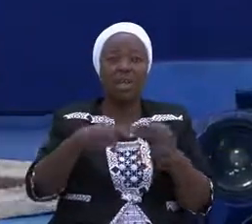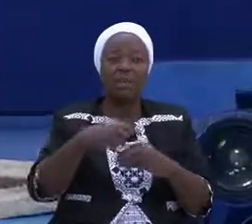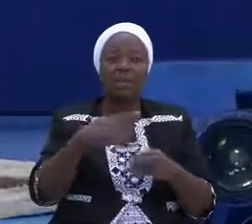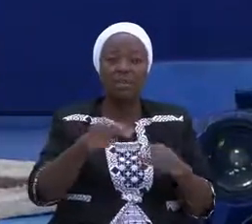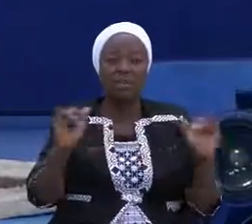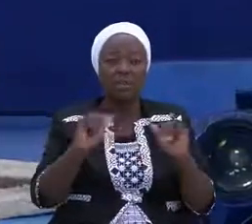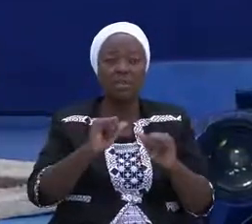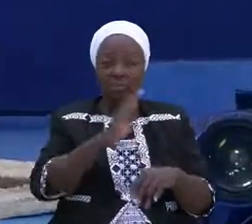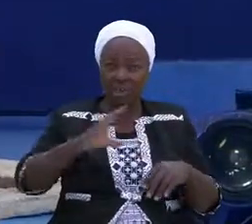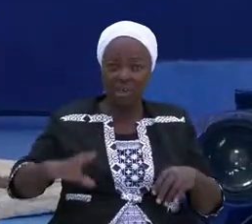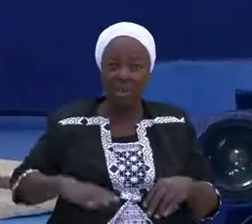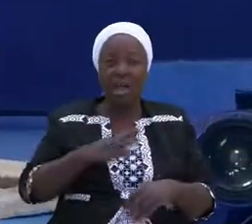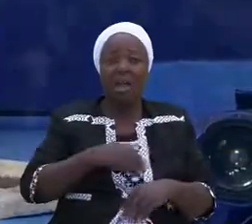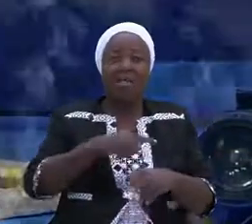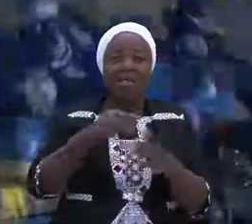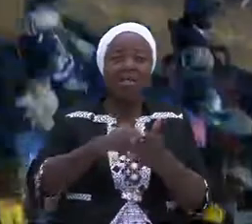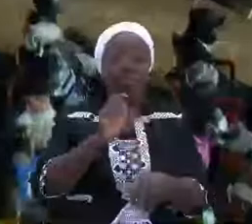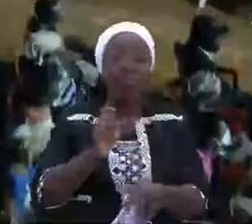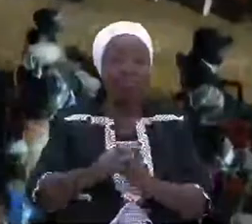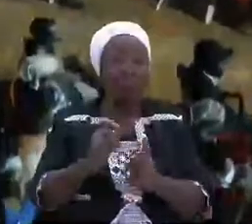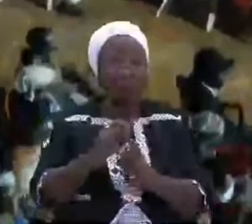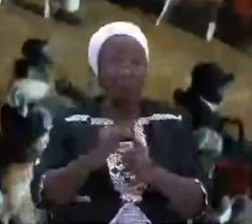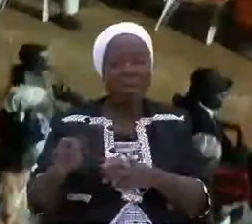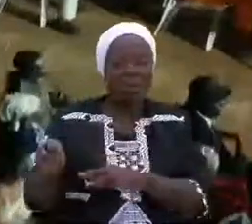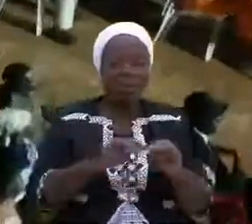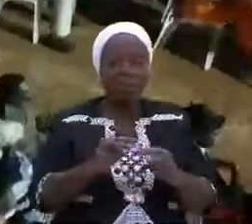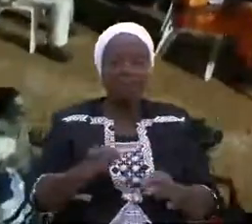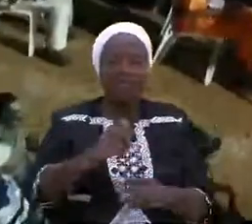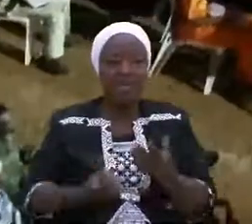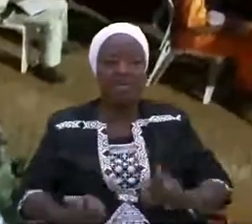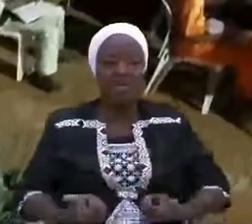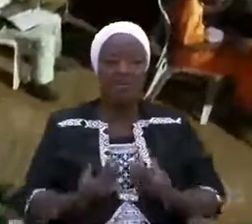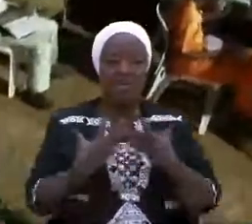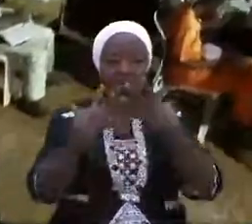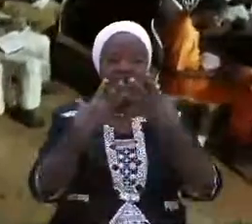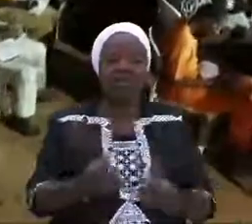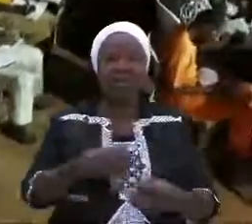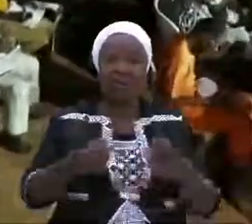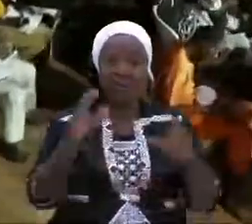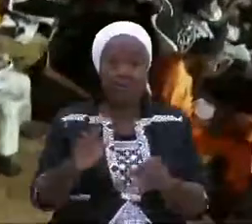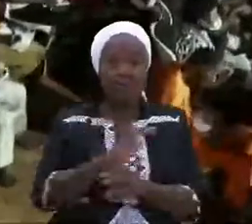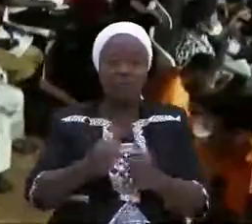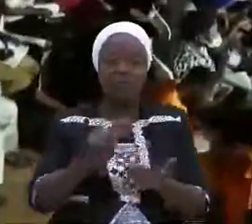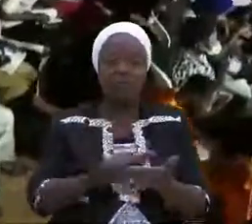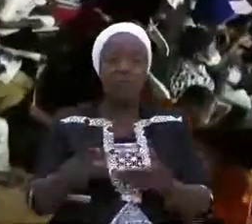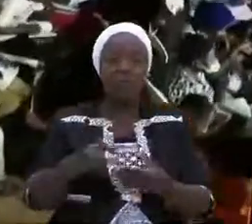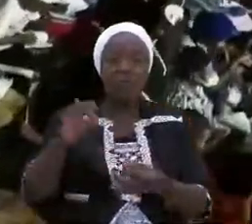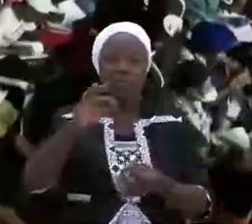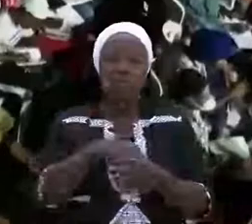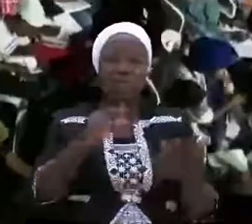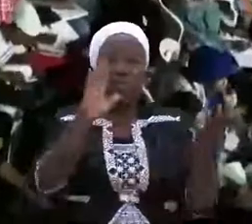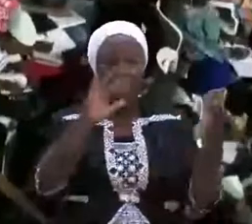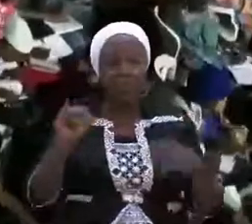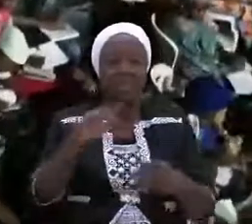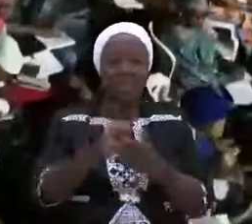haut et inspiré loin par le même Saint-Esprit, espérant que